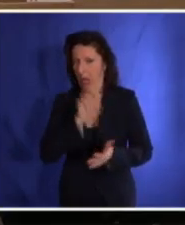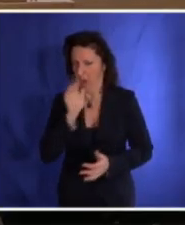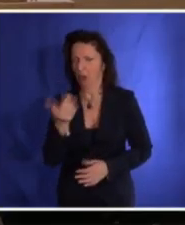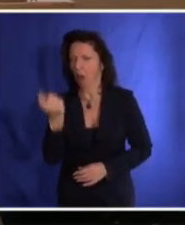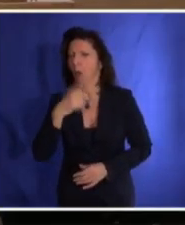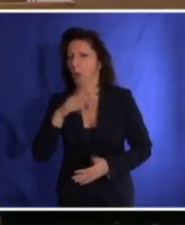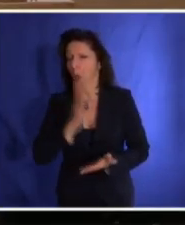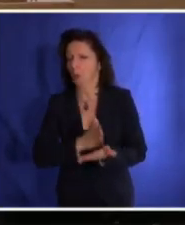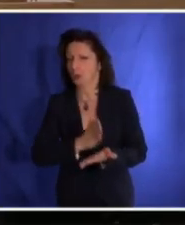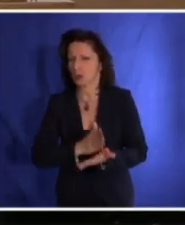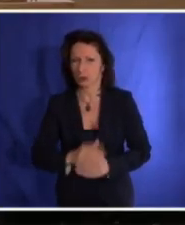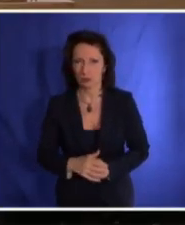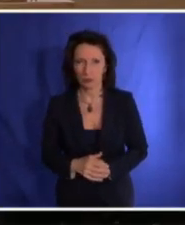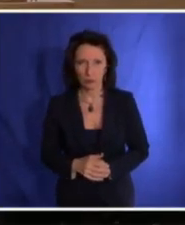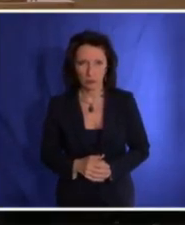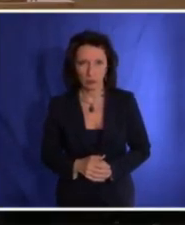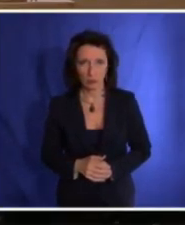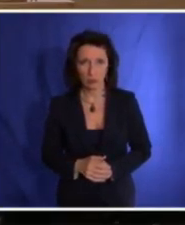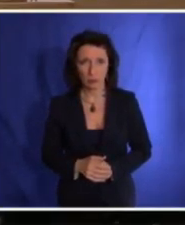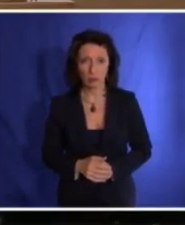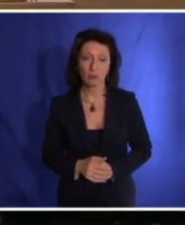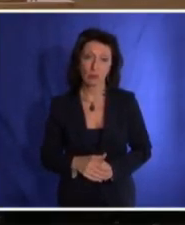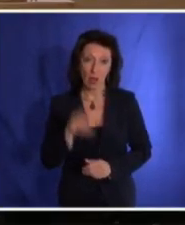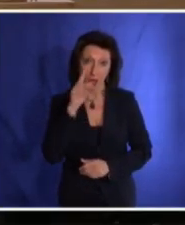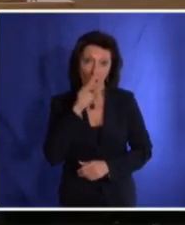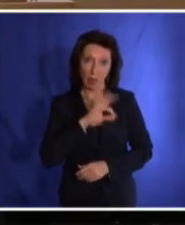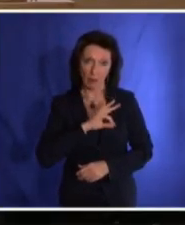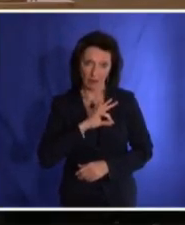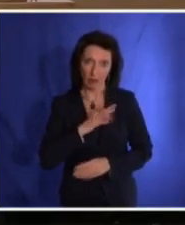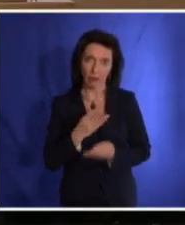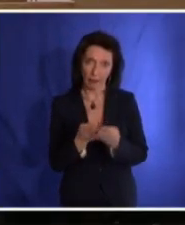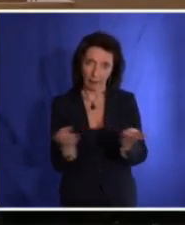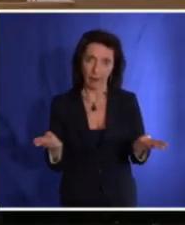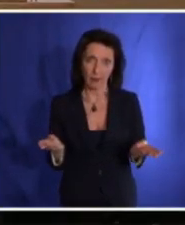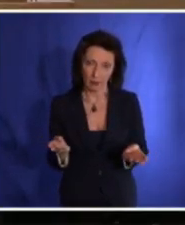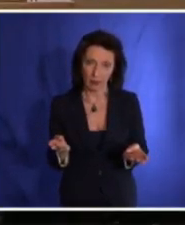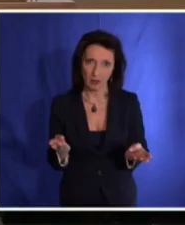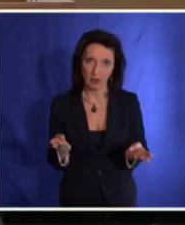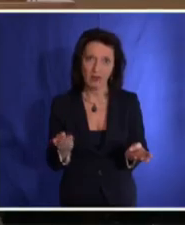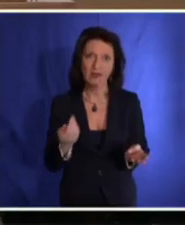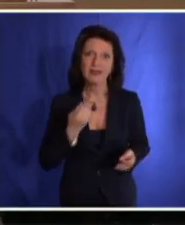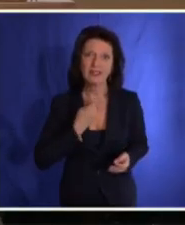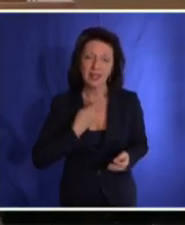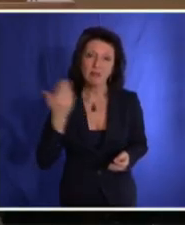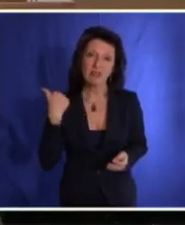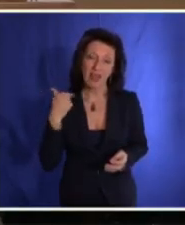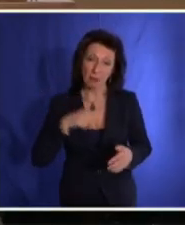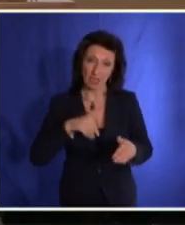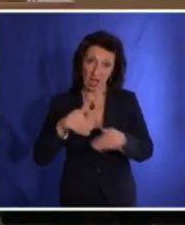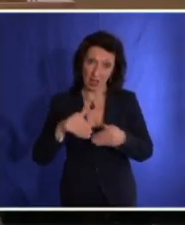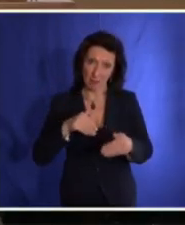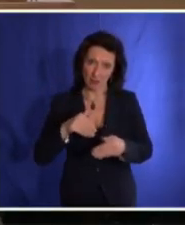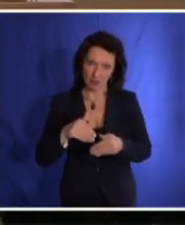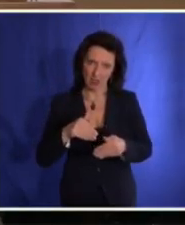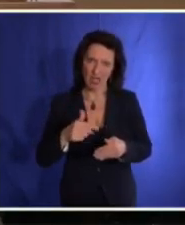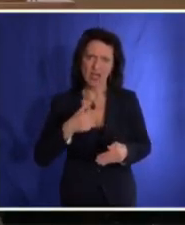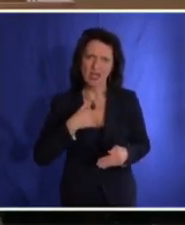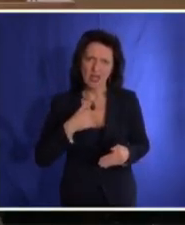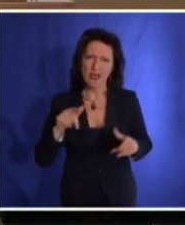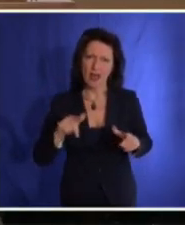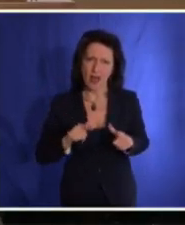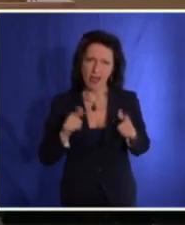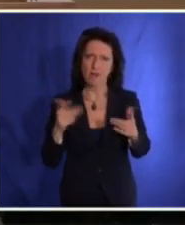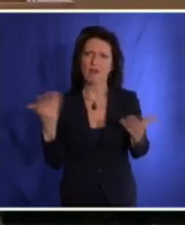Freunde, ich habe es meiner Zeit als Innenministerin selber erlebt, was es heißt, Dinge